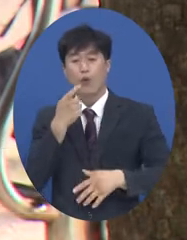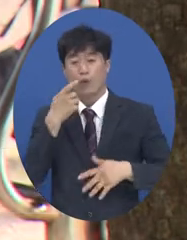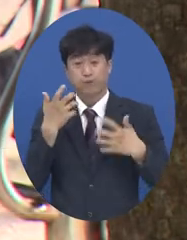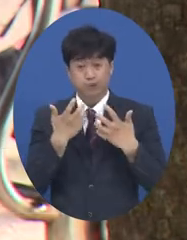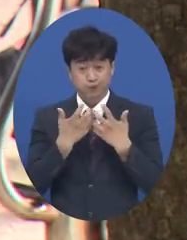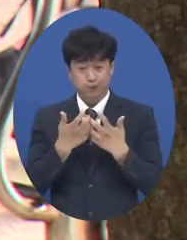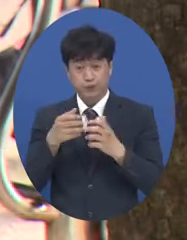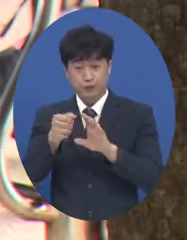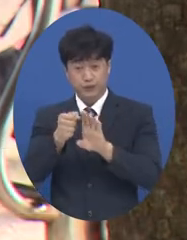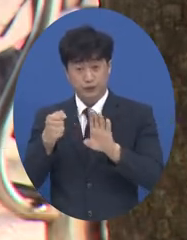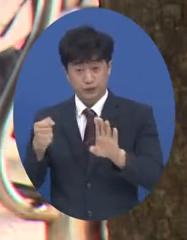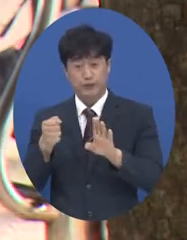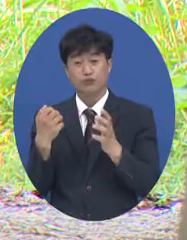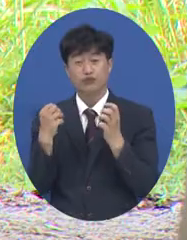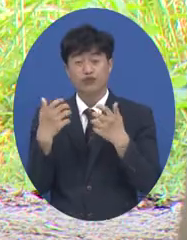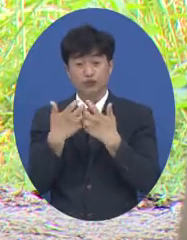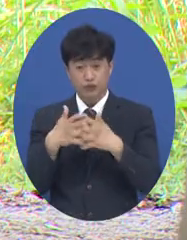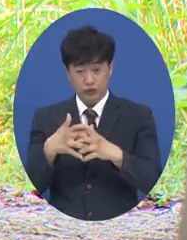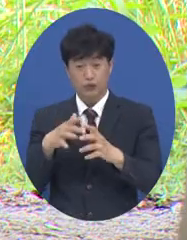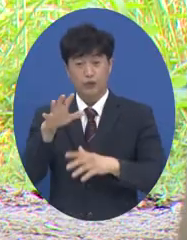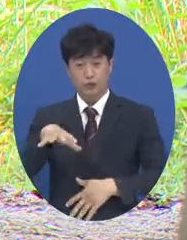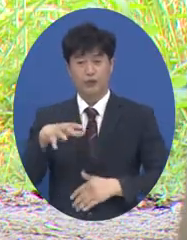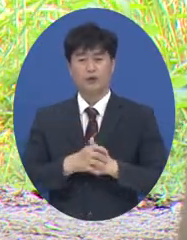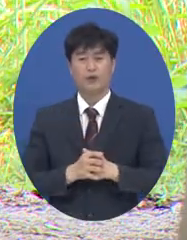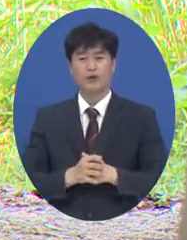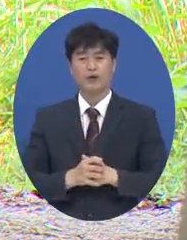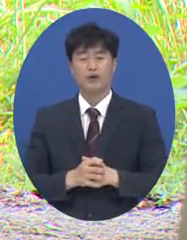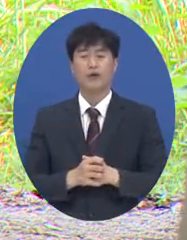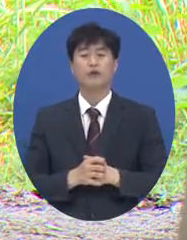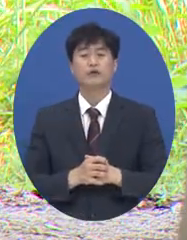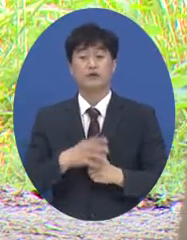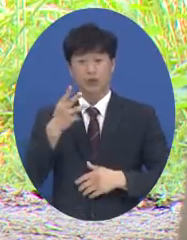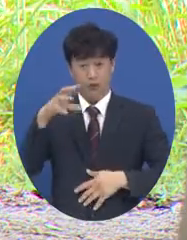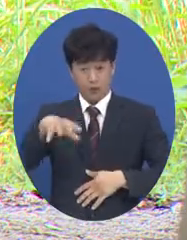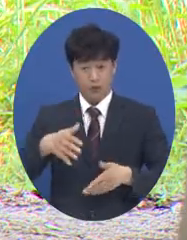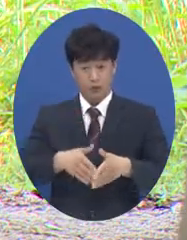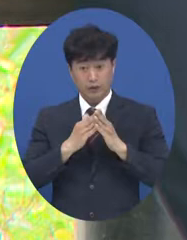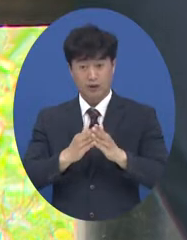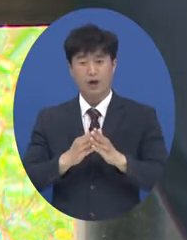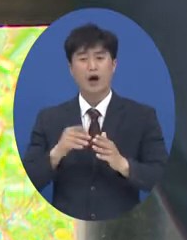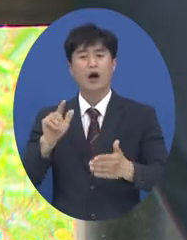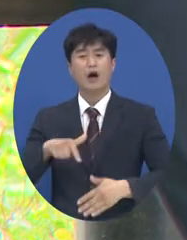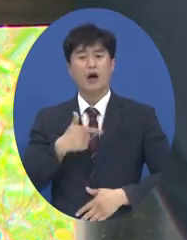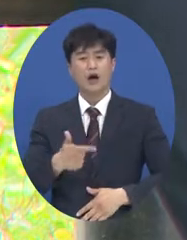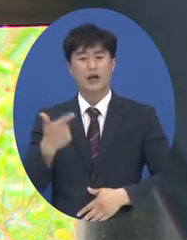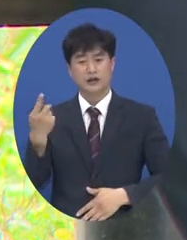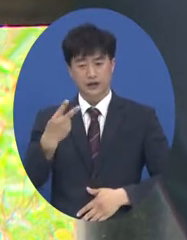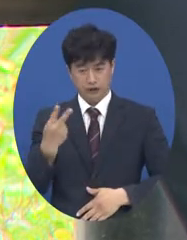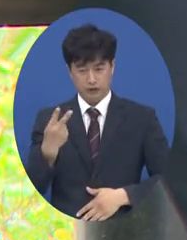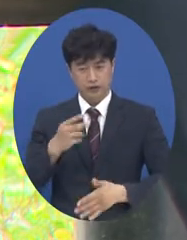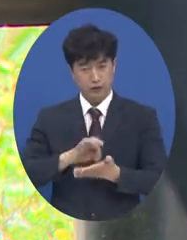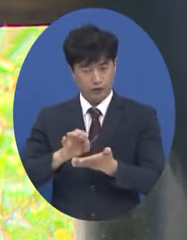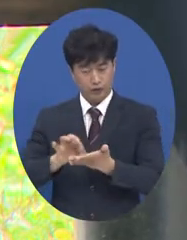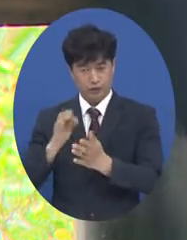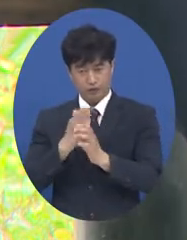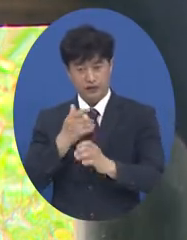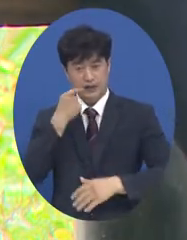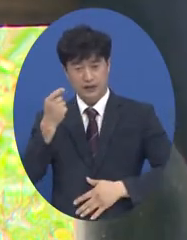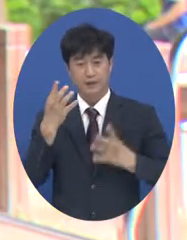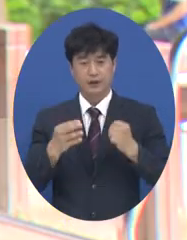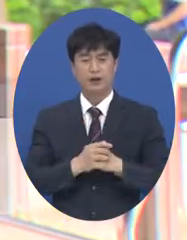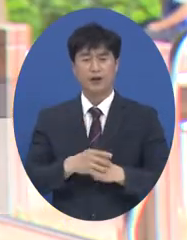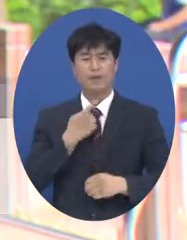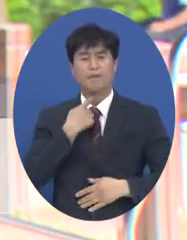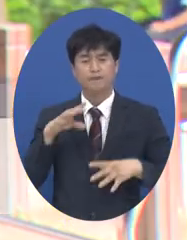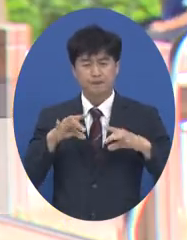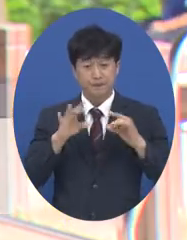냉장고입니다. 편의점 등을 이용하기 어려운 관내 세 곳에 설치됐는데 하루에 총 2천 명 넘게 소진될 정도로 인기입니다.